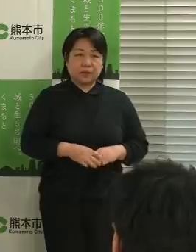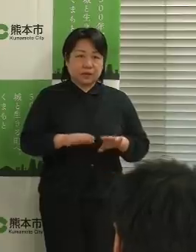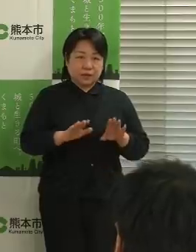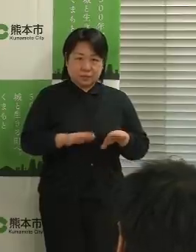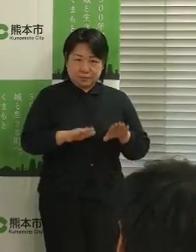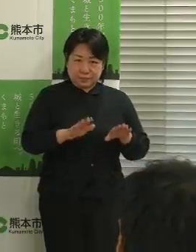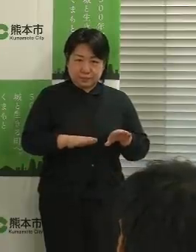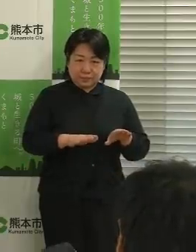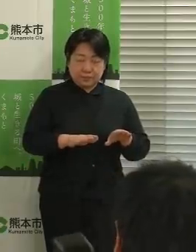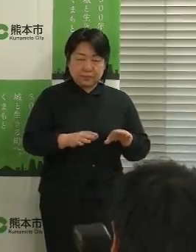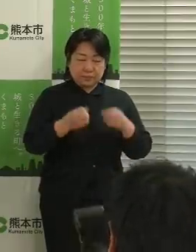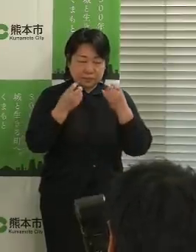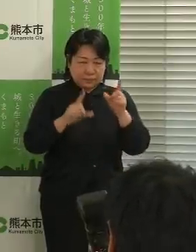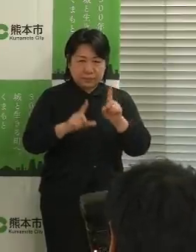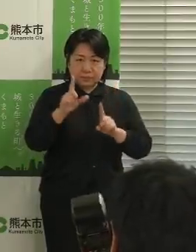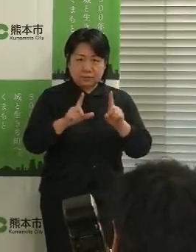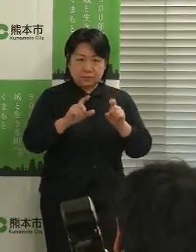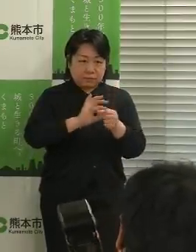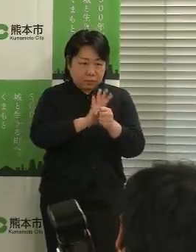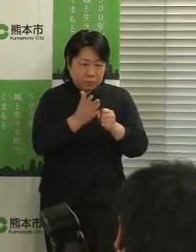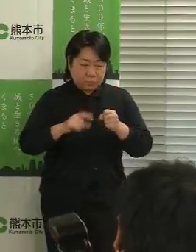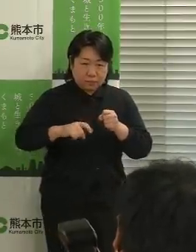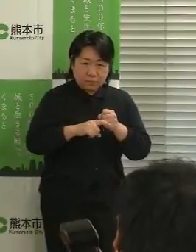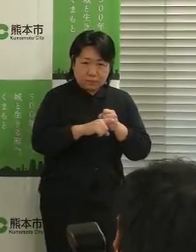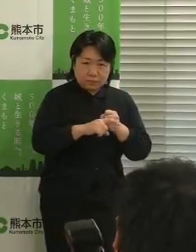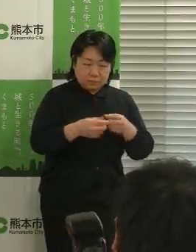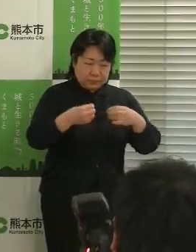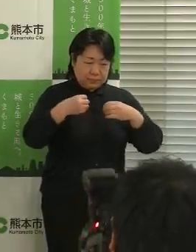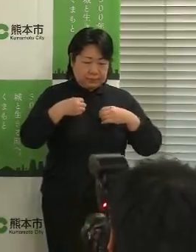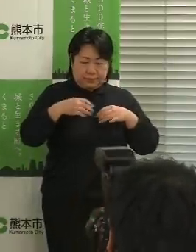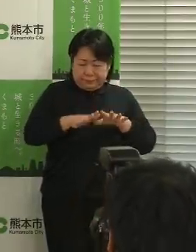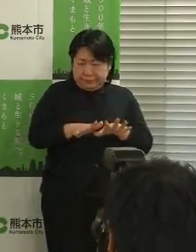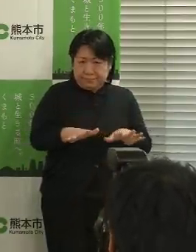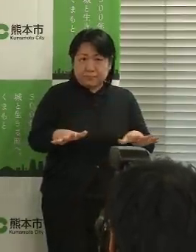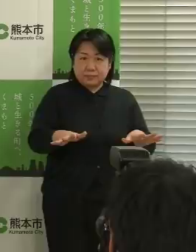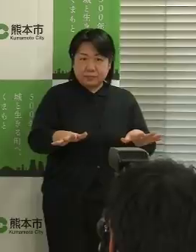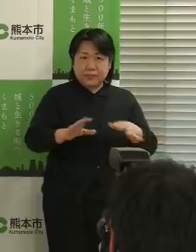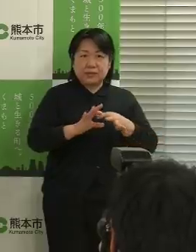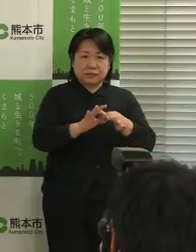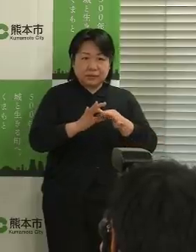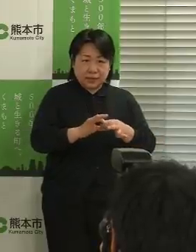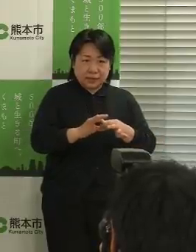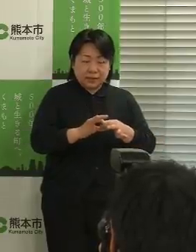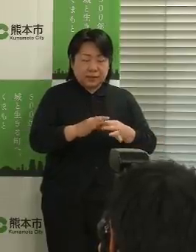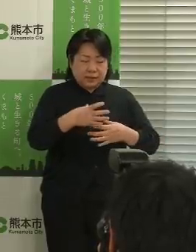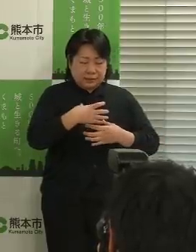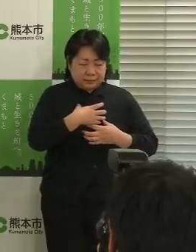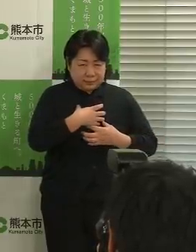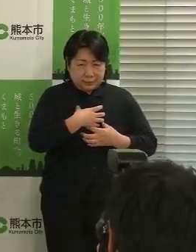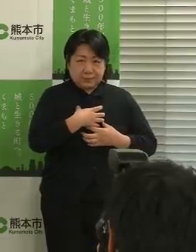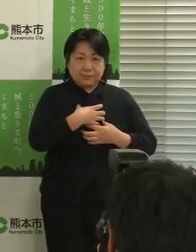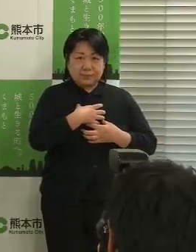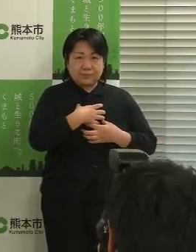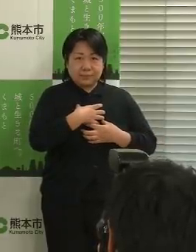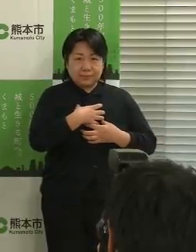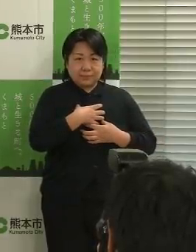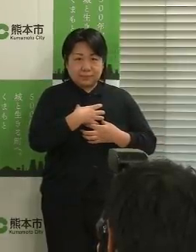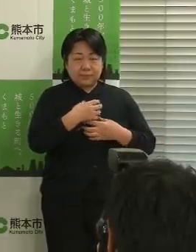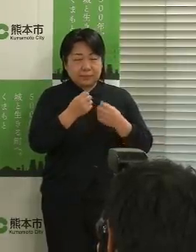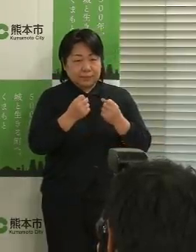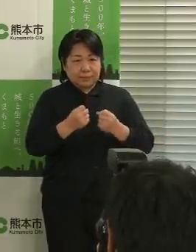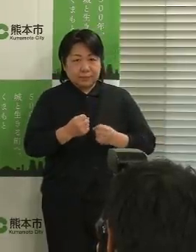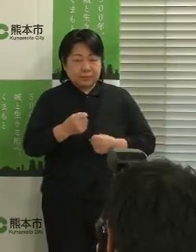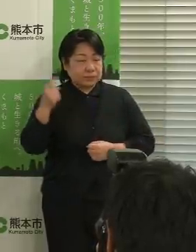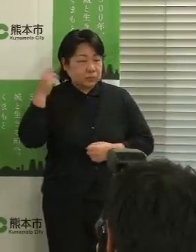般、新型コロナウイルス感染症の感染拡大について大変ご不安を強く感じていらっ